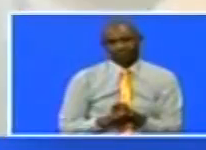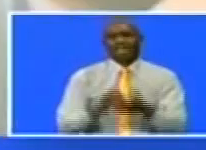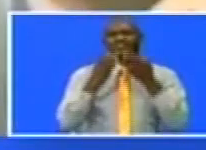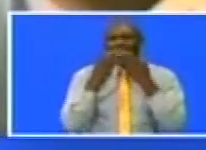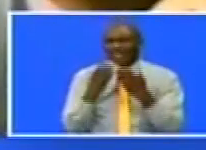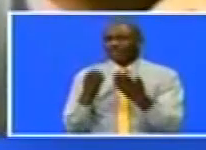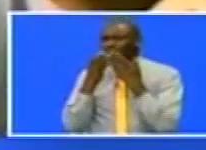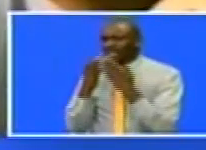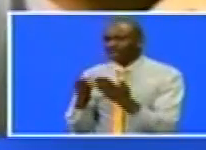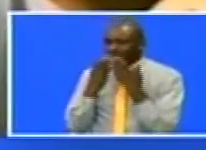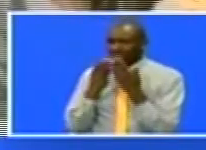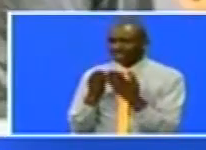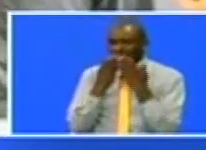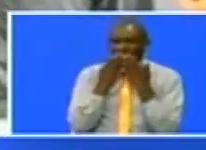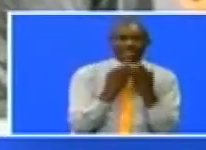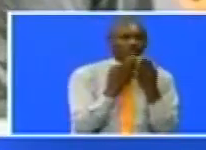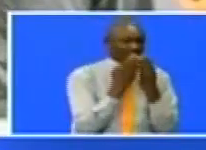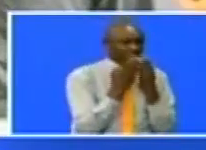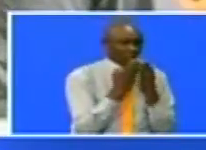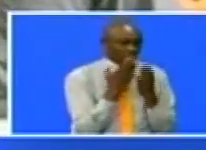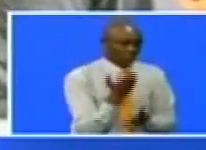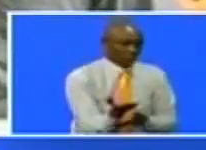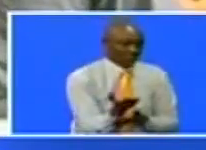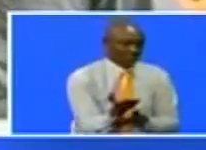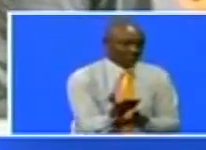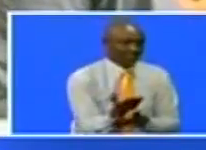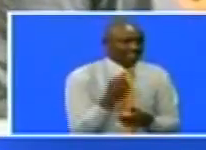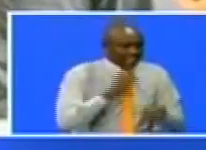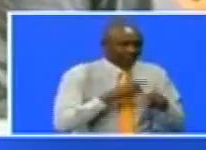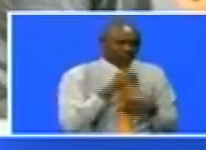sana Niko Mbua kwa taarifa hiyo fupi, na tunatazamia